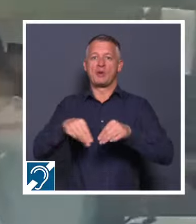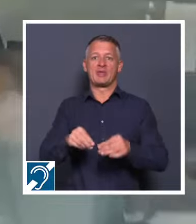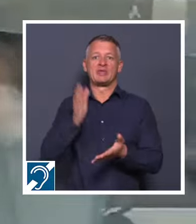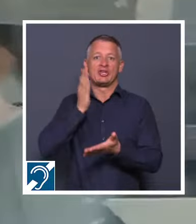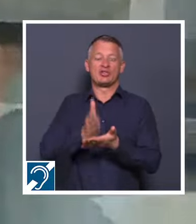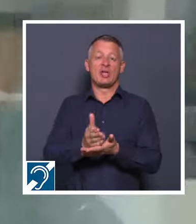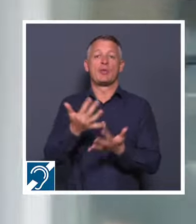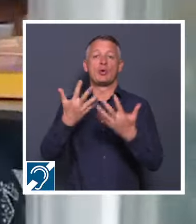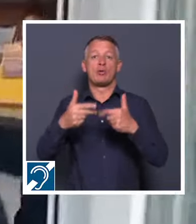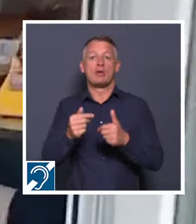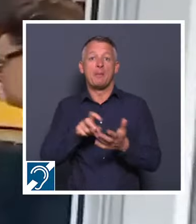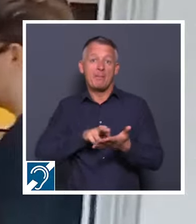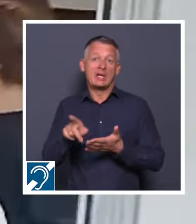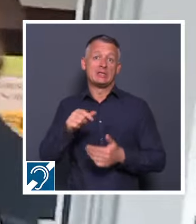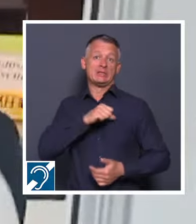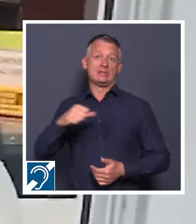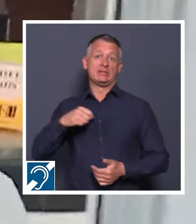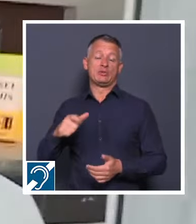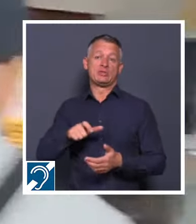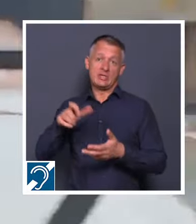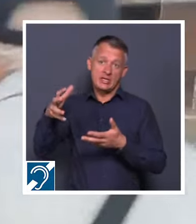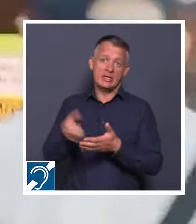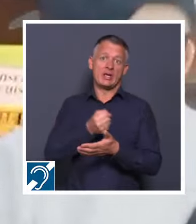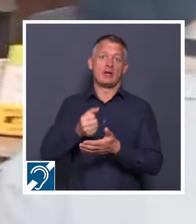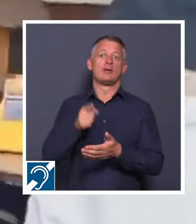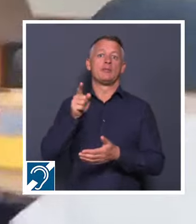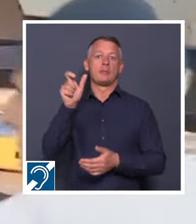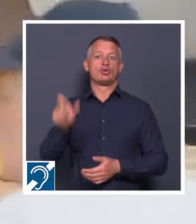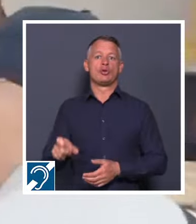recalculare, așa că merg să și le ridice personal.